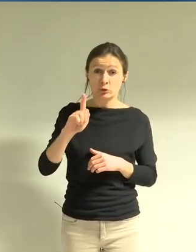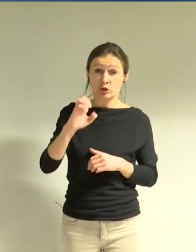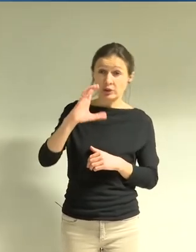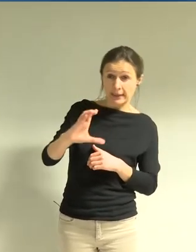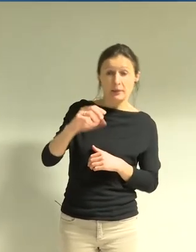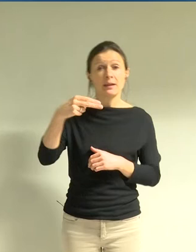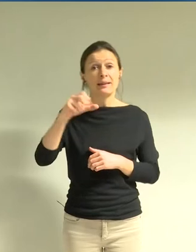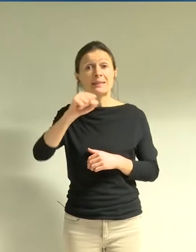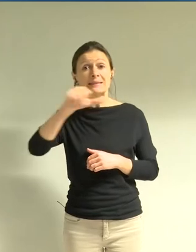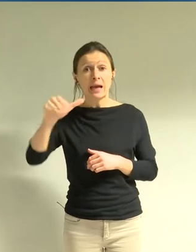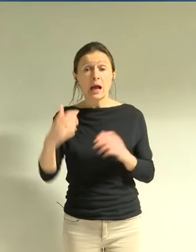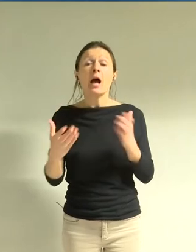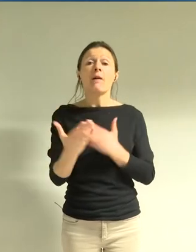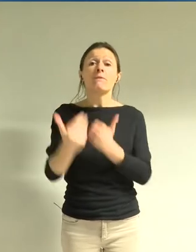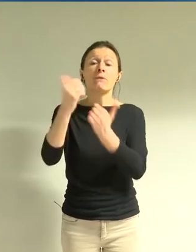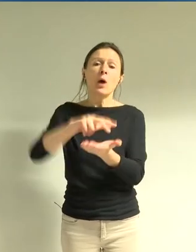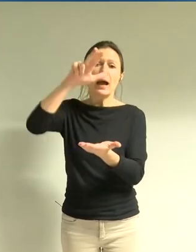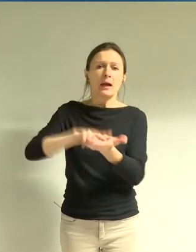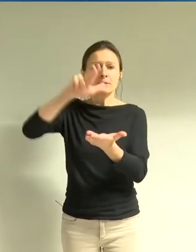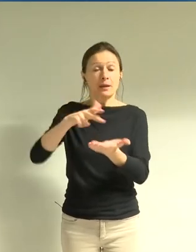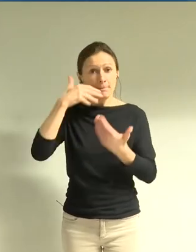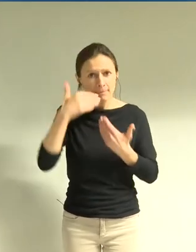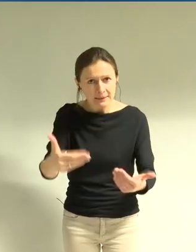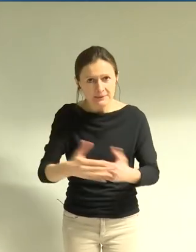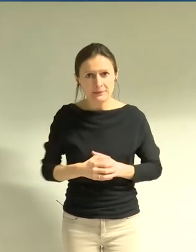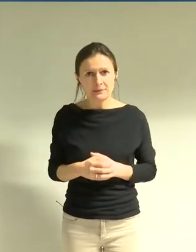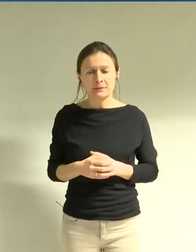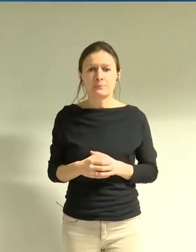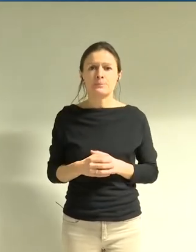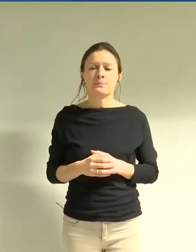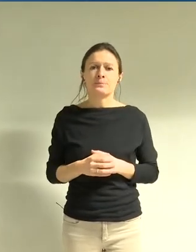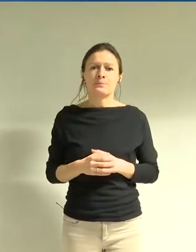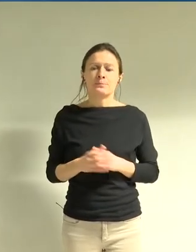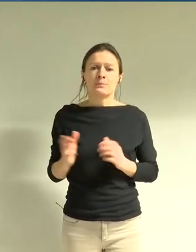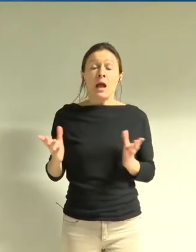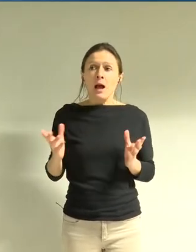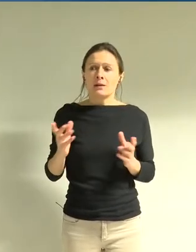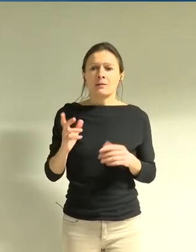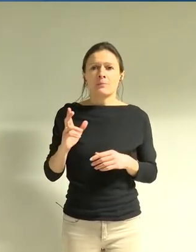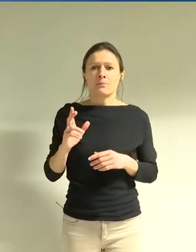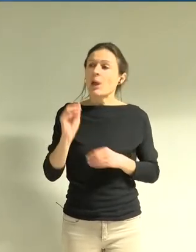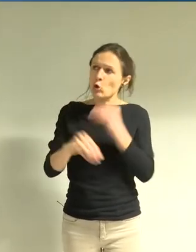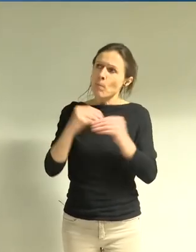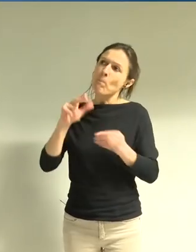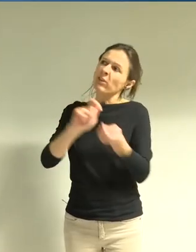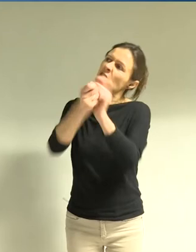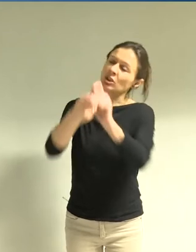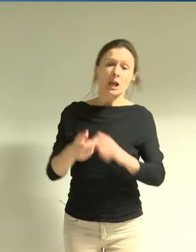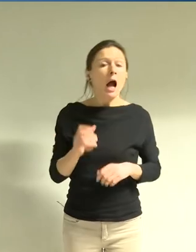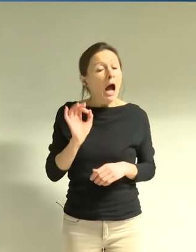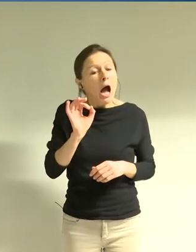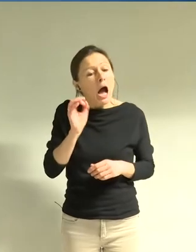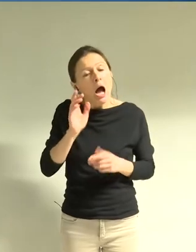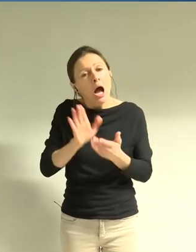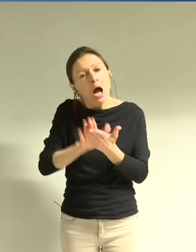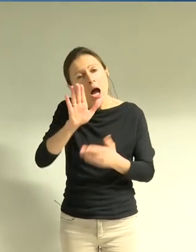est donc ce voeu est adopté je vous remercie le monde va changer oui quoi qu'il arrive effectivement je vous confirme le monde va changer